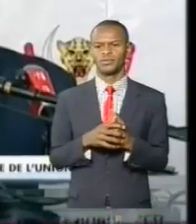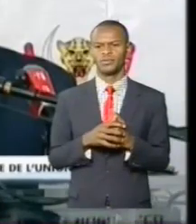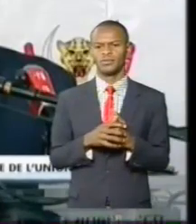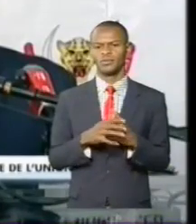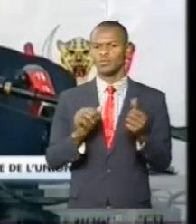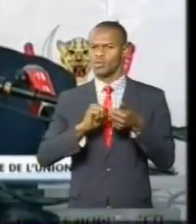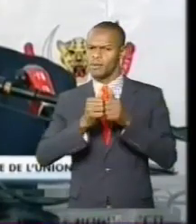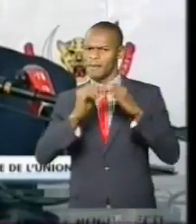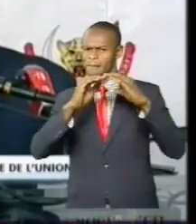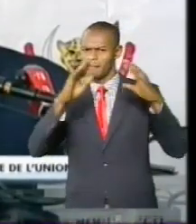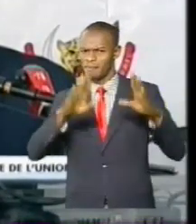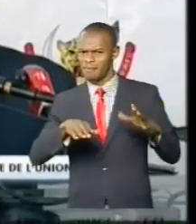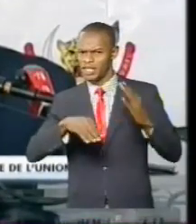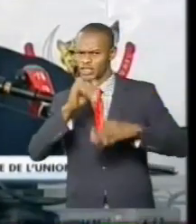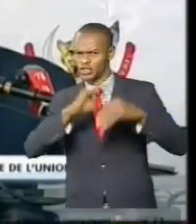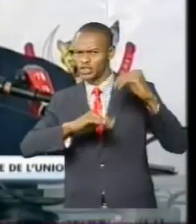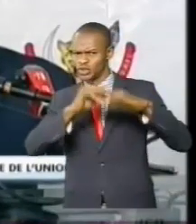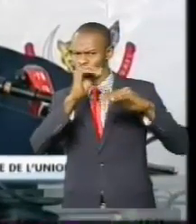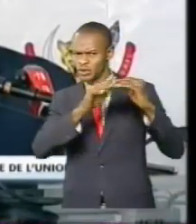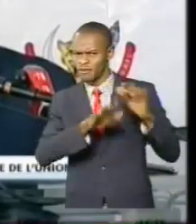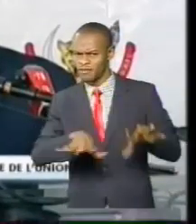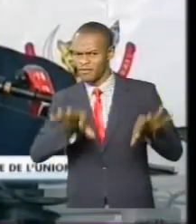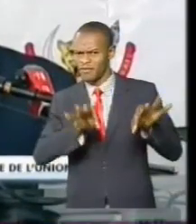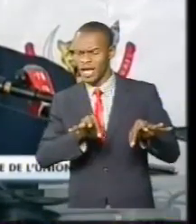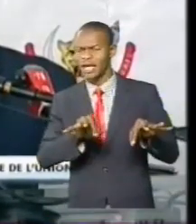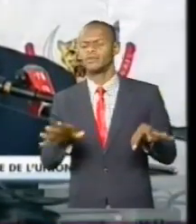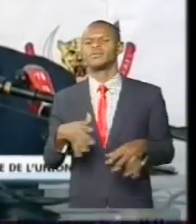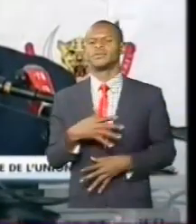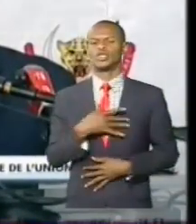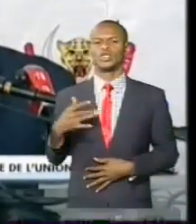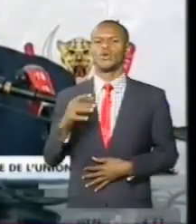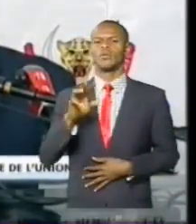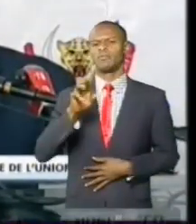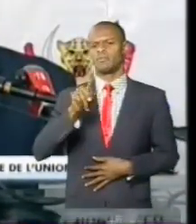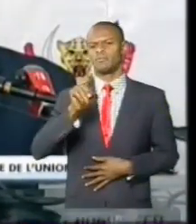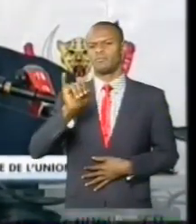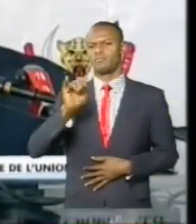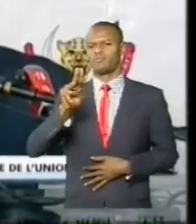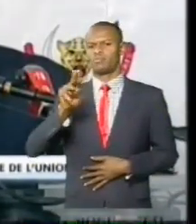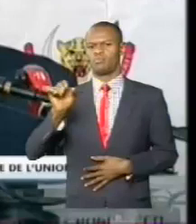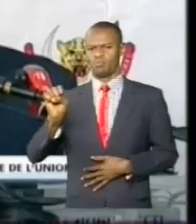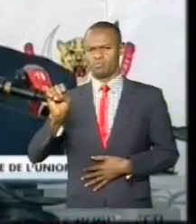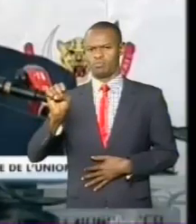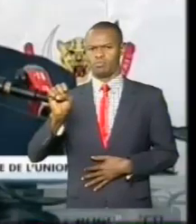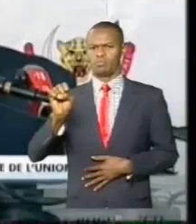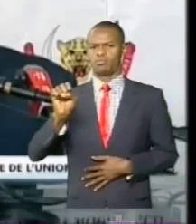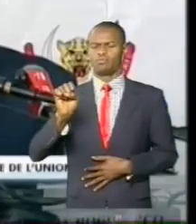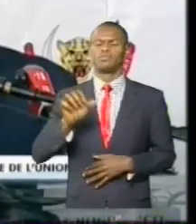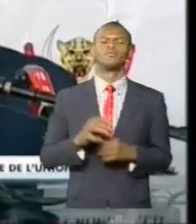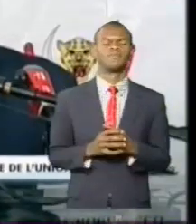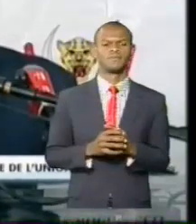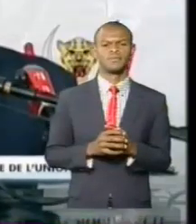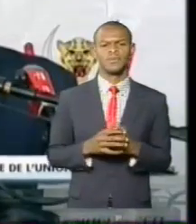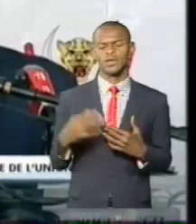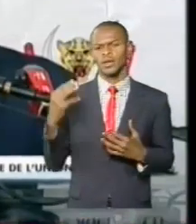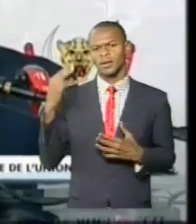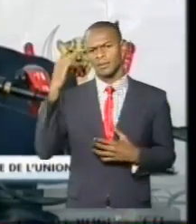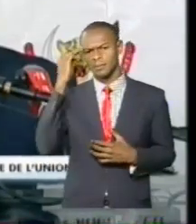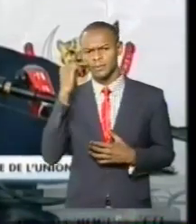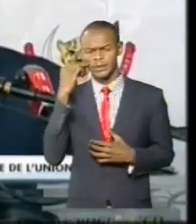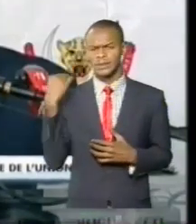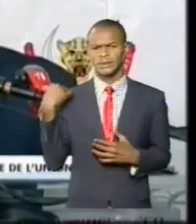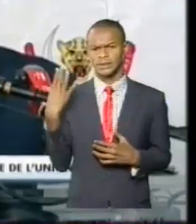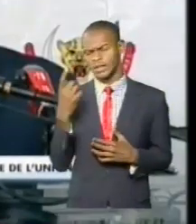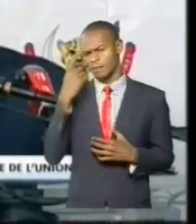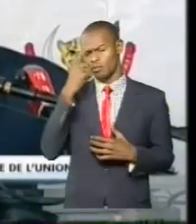Habitat, Monsieur Pius Mwabilou Mbayou Mukala. Ministre d'État, ministre